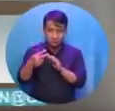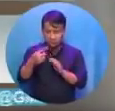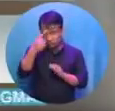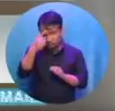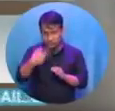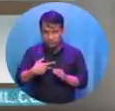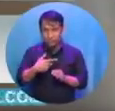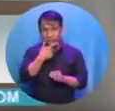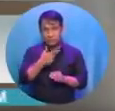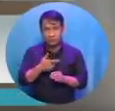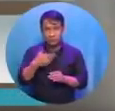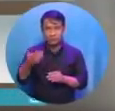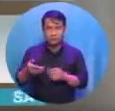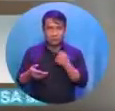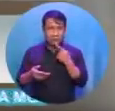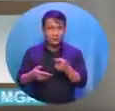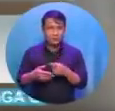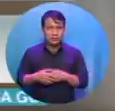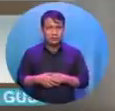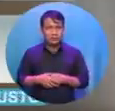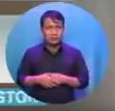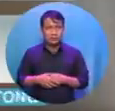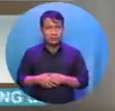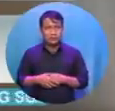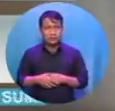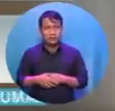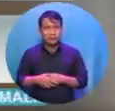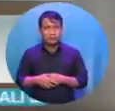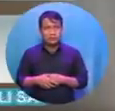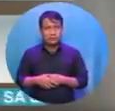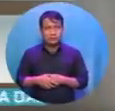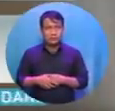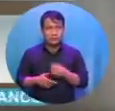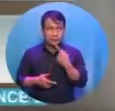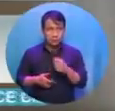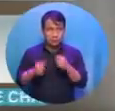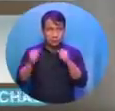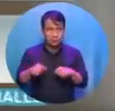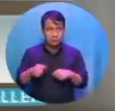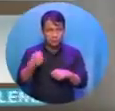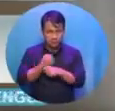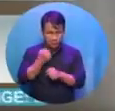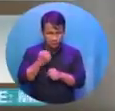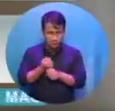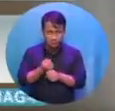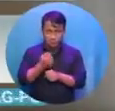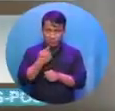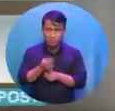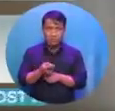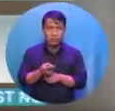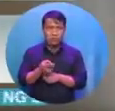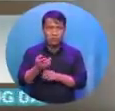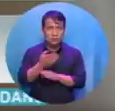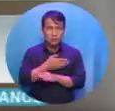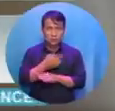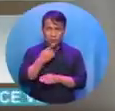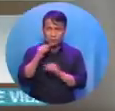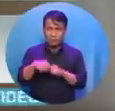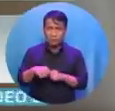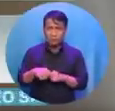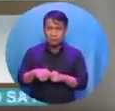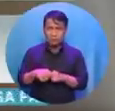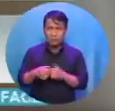doon. Actually, ma'am, ito ano, pwede ka salang gagawa ng warrantless arrest kung kaya mo, pero I would not advise that to you. Eh